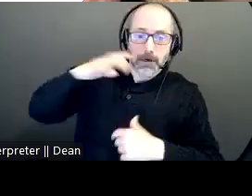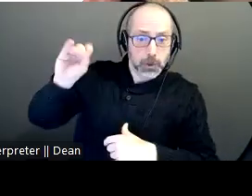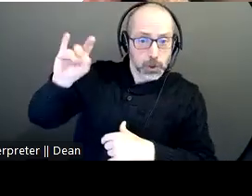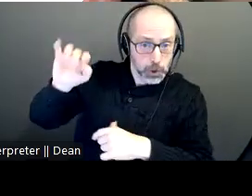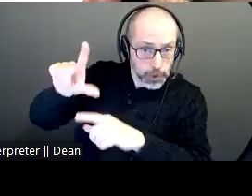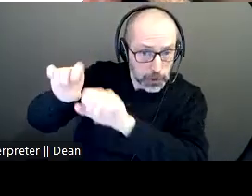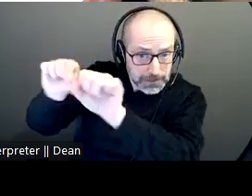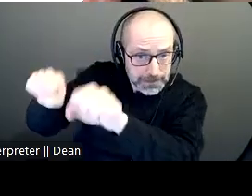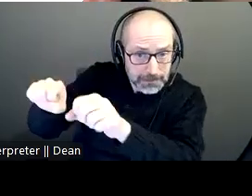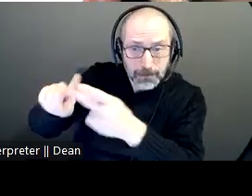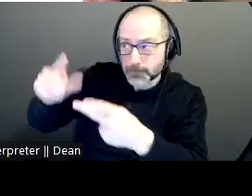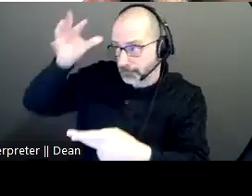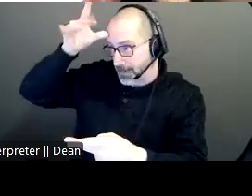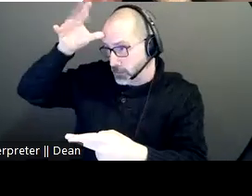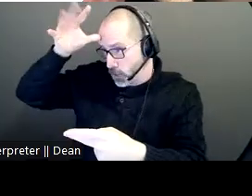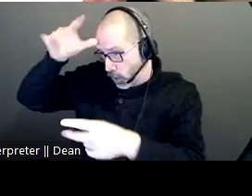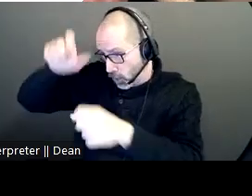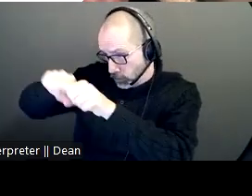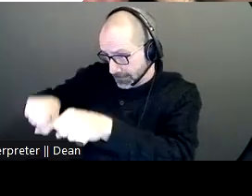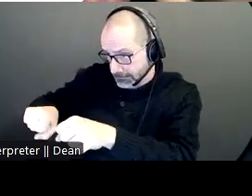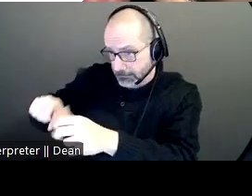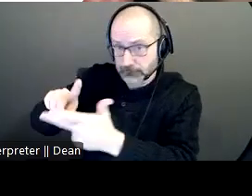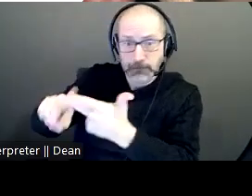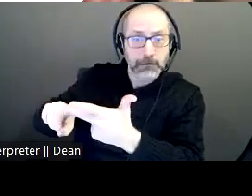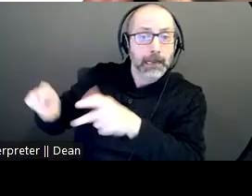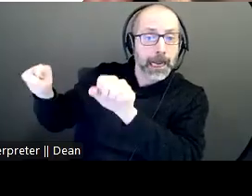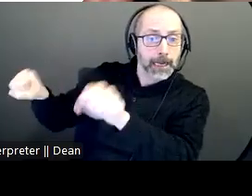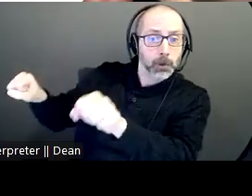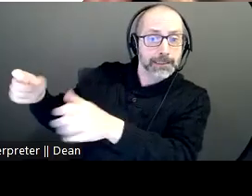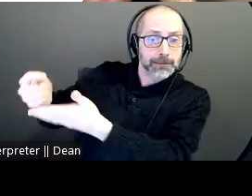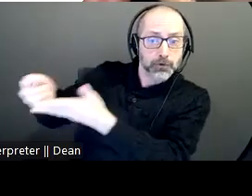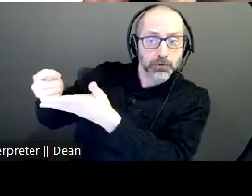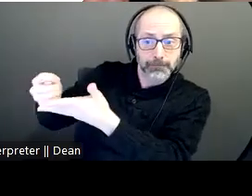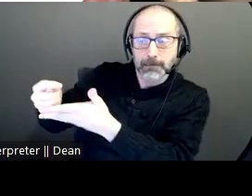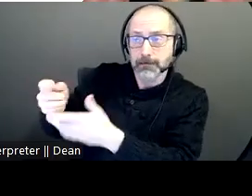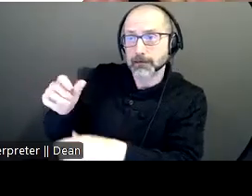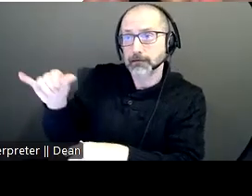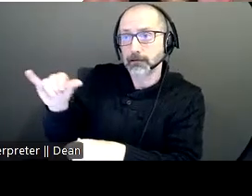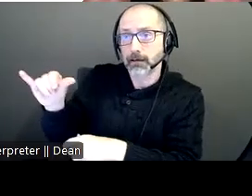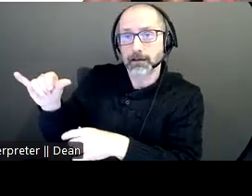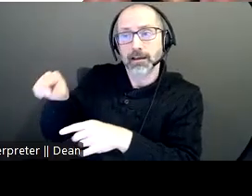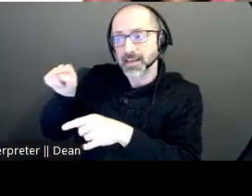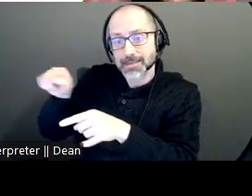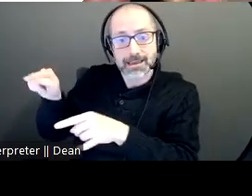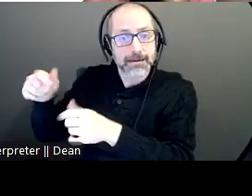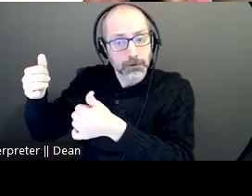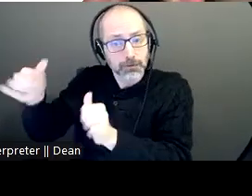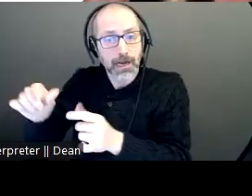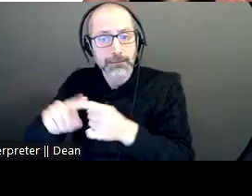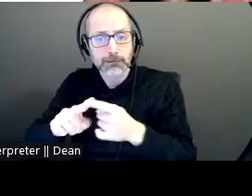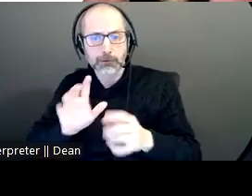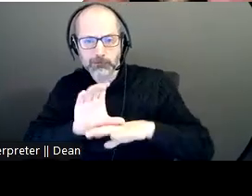dû à leur rencontre avec le système de patriarchie colonialiste, mais dû à des traitements capacitistes comme